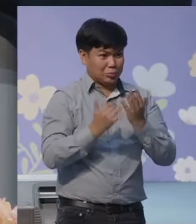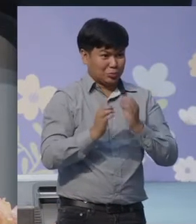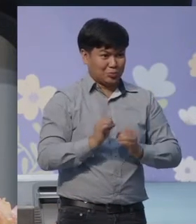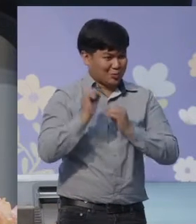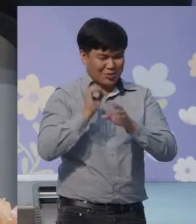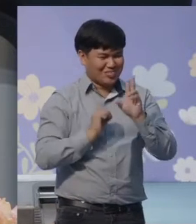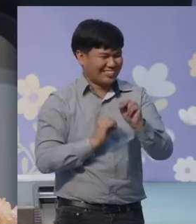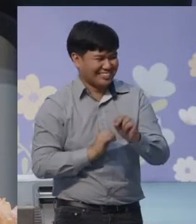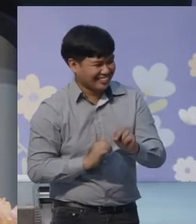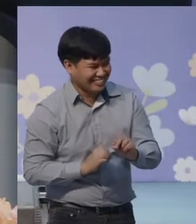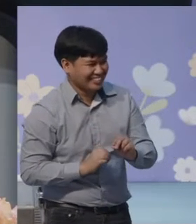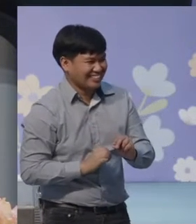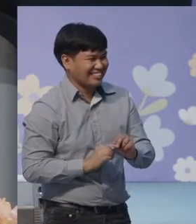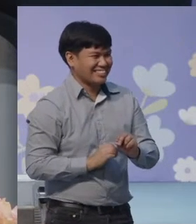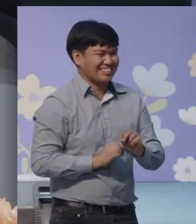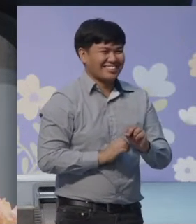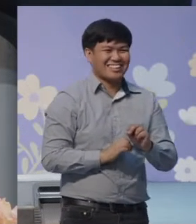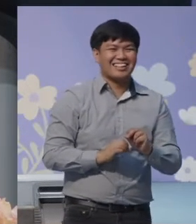walang,